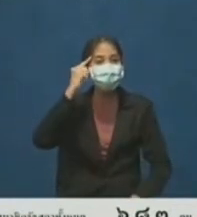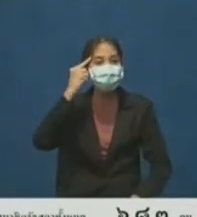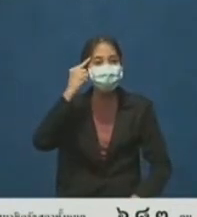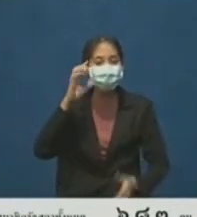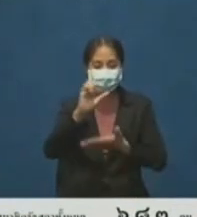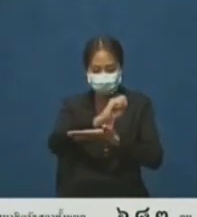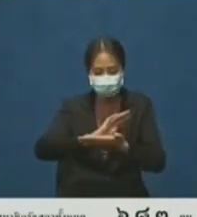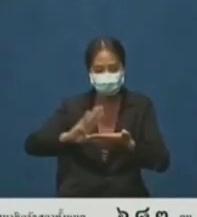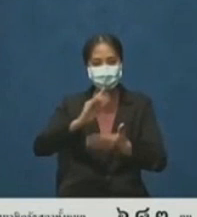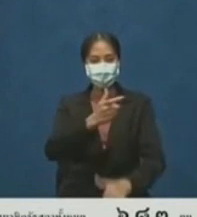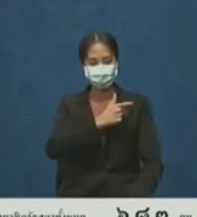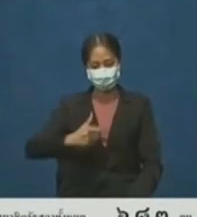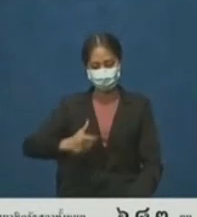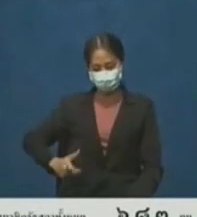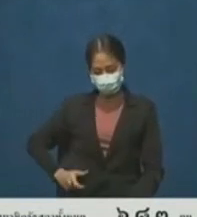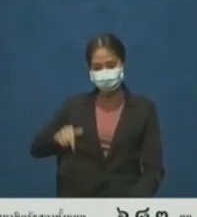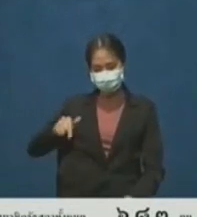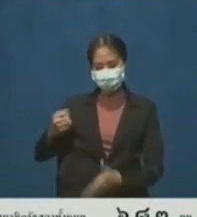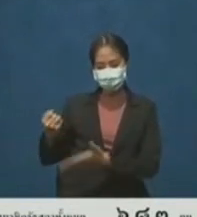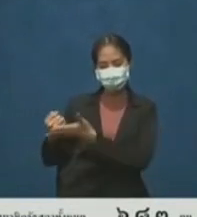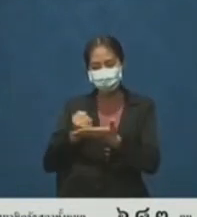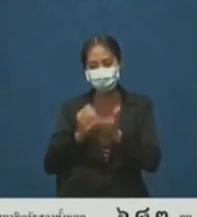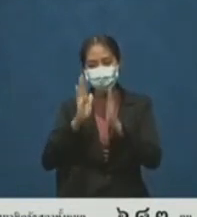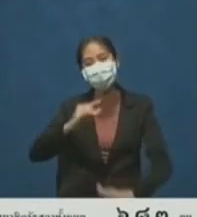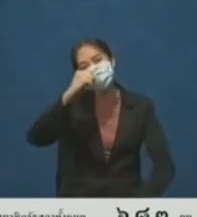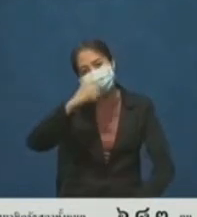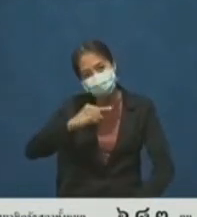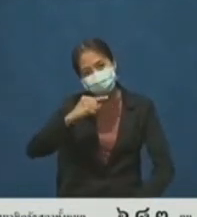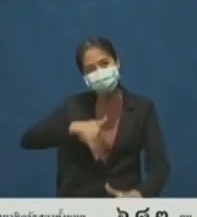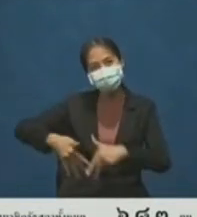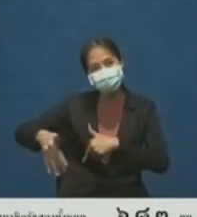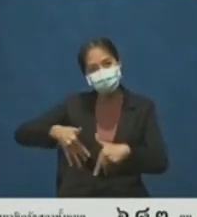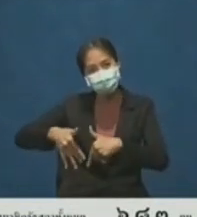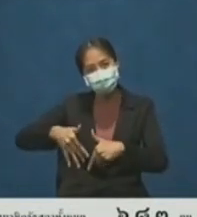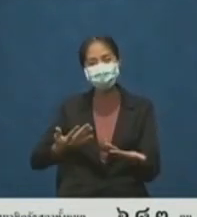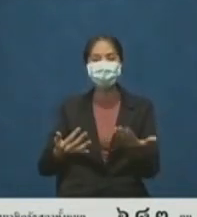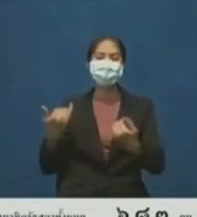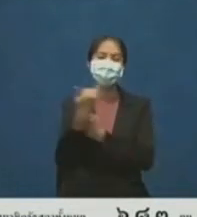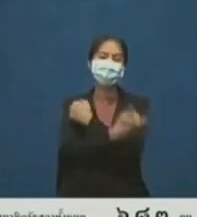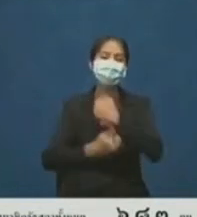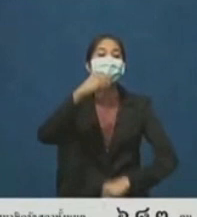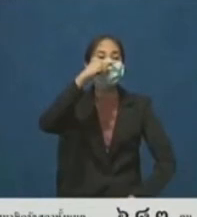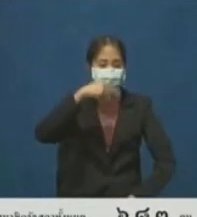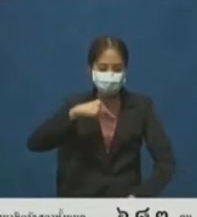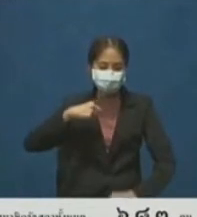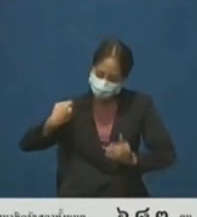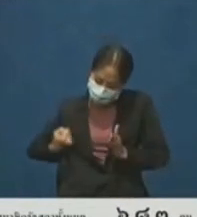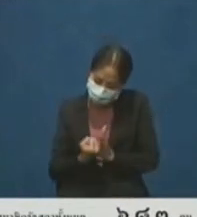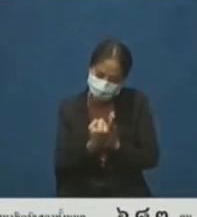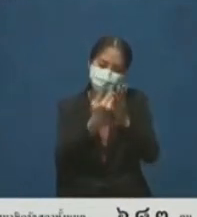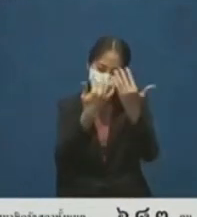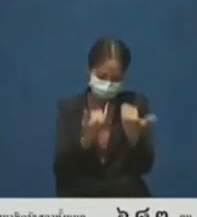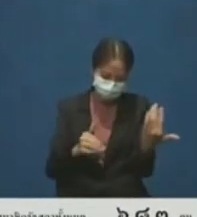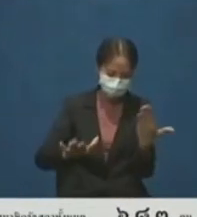ป็นยังไงสถาบันพระมหากษัตริย์ได้นำพาพี่น้องประชาชนคนไทยซึ่งเรียกว่าสยามต่